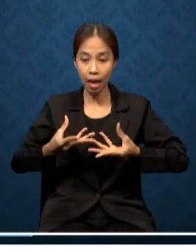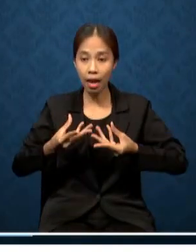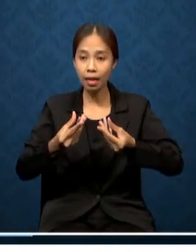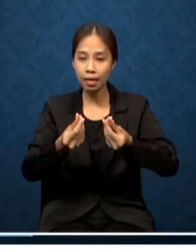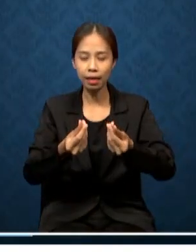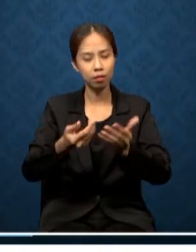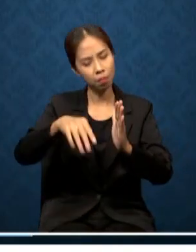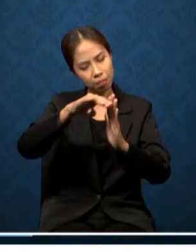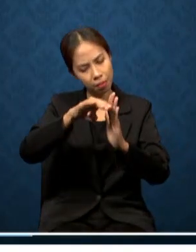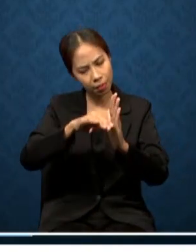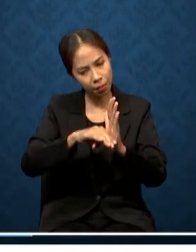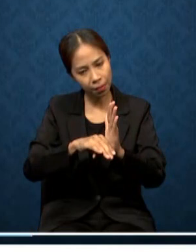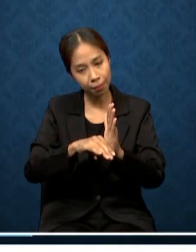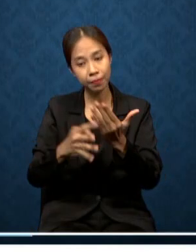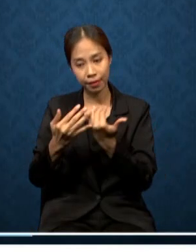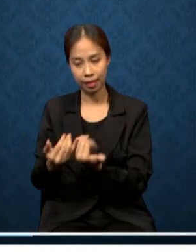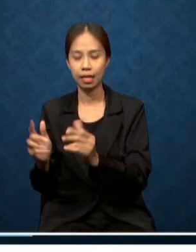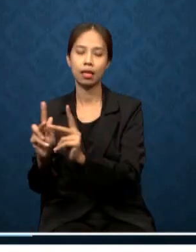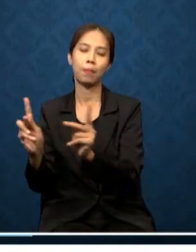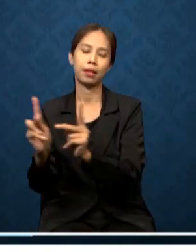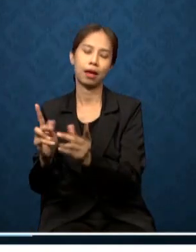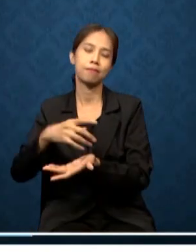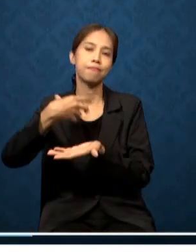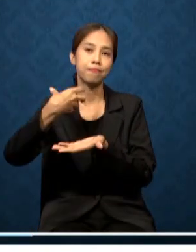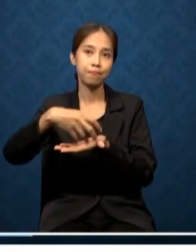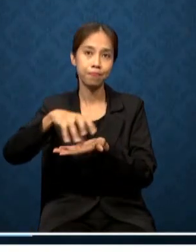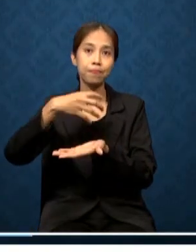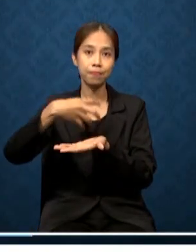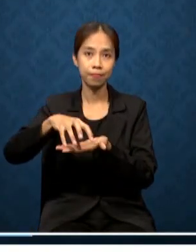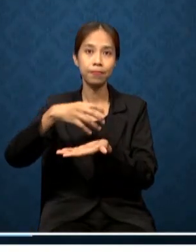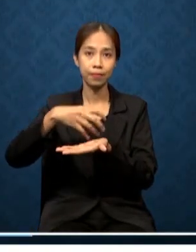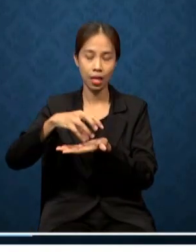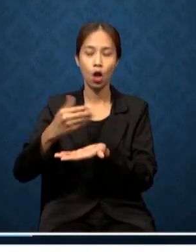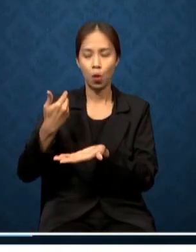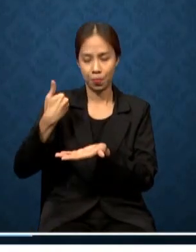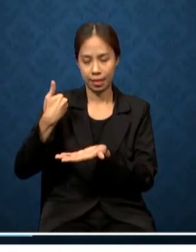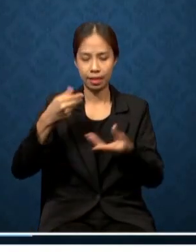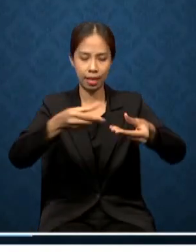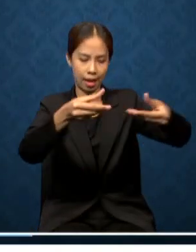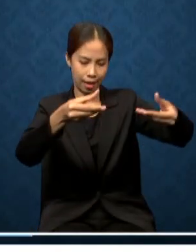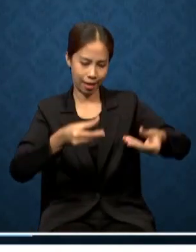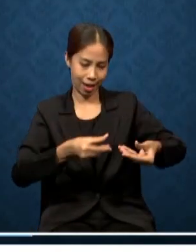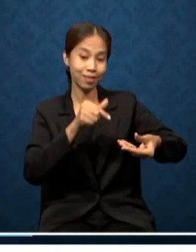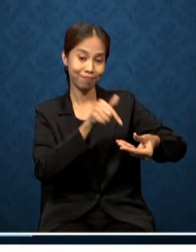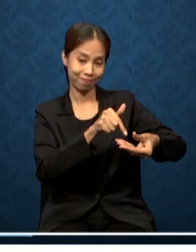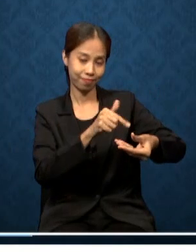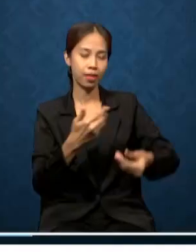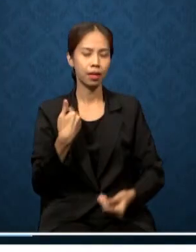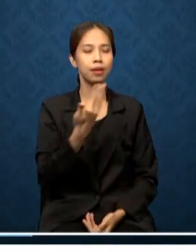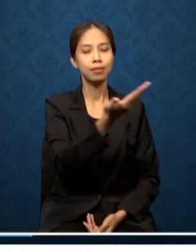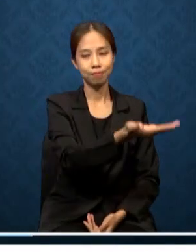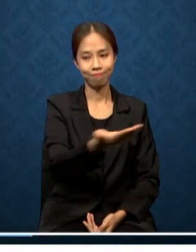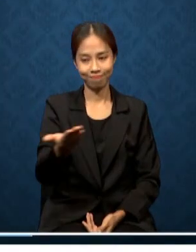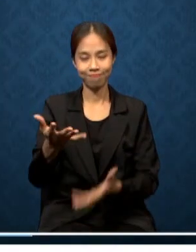ๆที่คณะกรรมาธิการได้นำเสนอนั้นอยู่ในรายงานซึ่งทุกท่านมีอยู่แล้วนะ